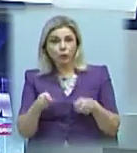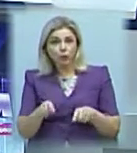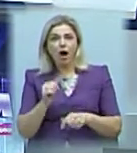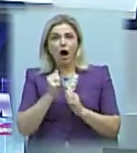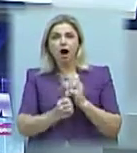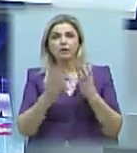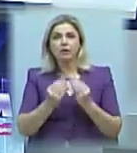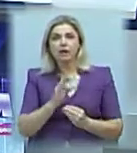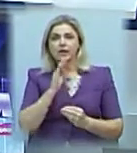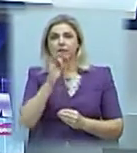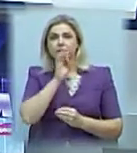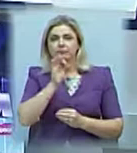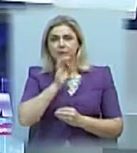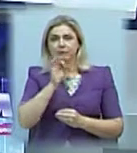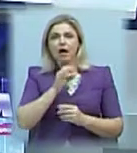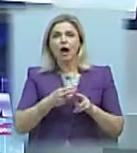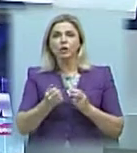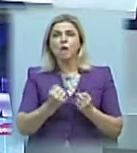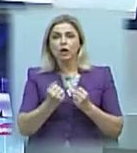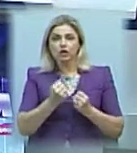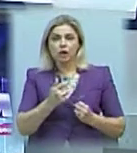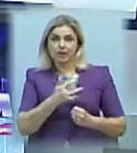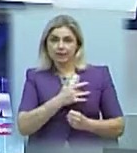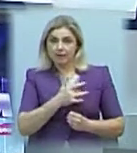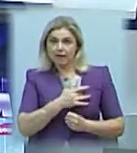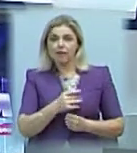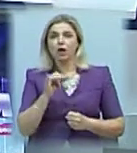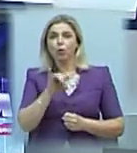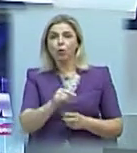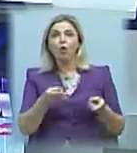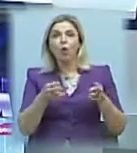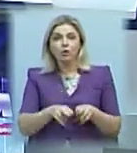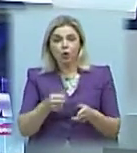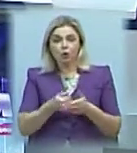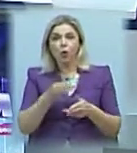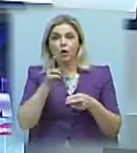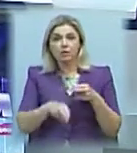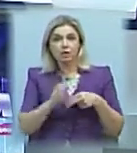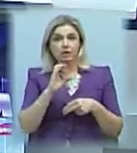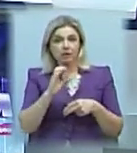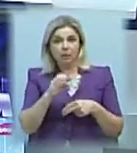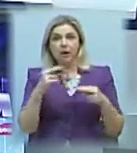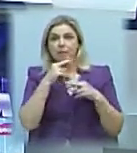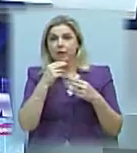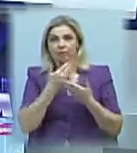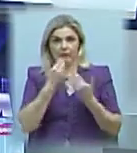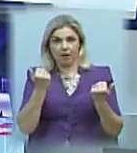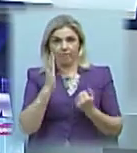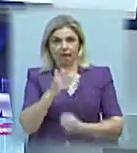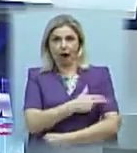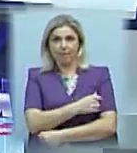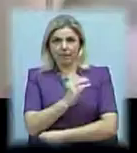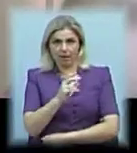приймає ліки, які підтримують пересаджений орган. І їх у жінки залишилось лише до кінця вересня. Препаратів немає в